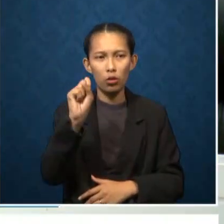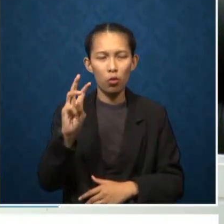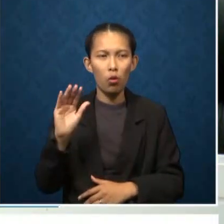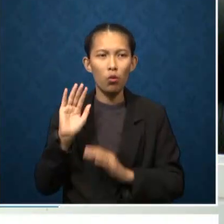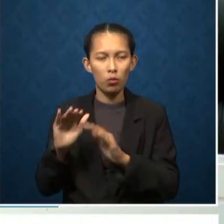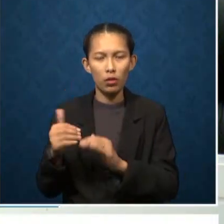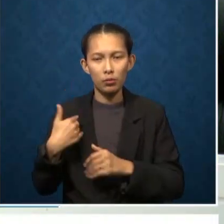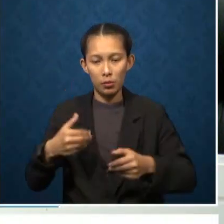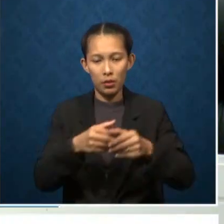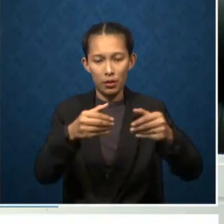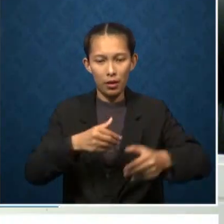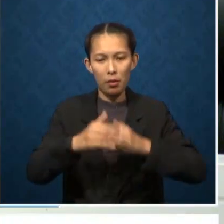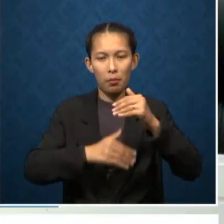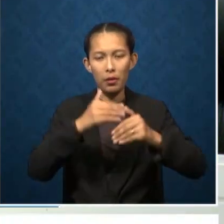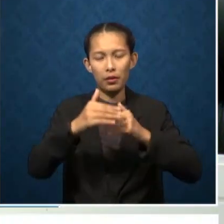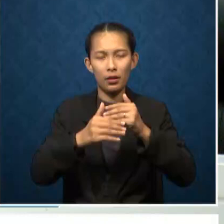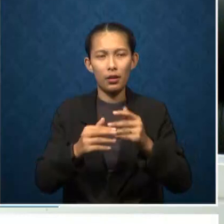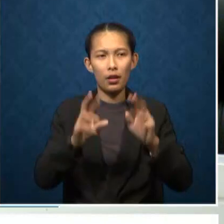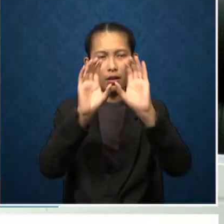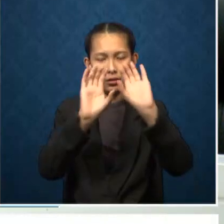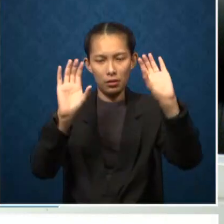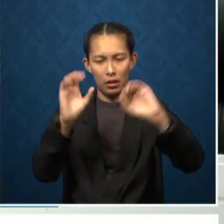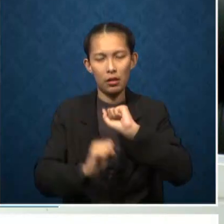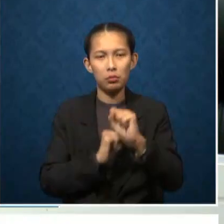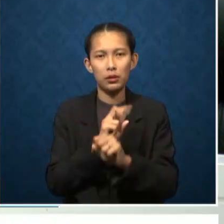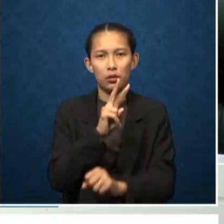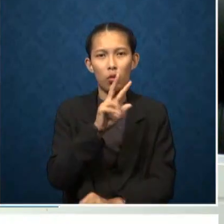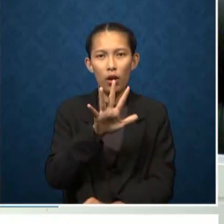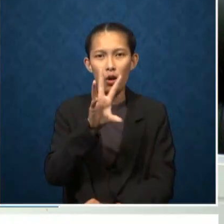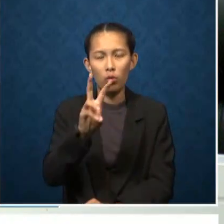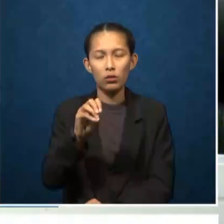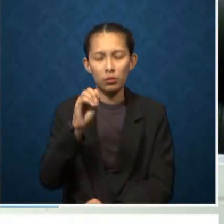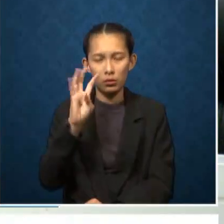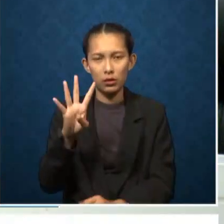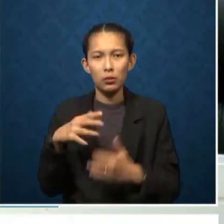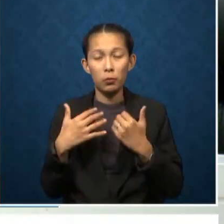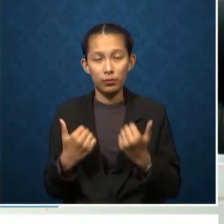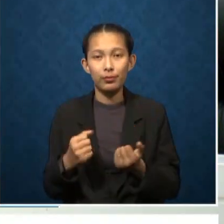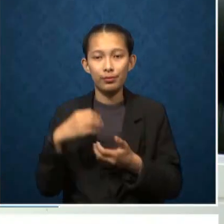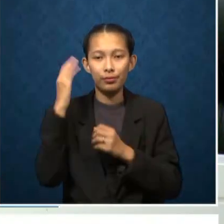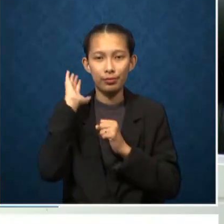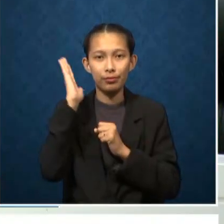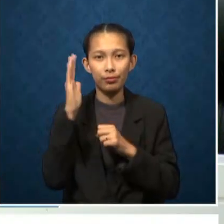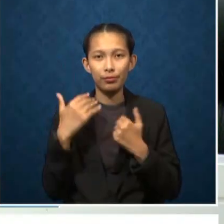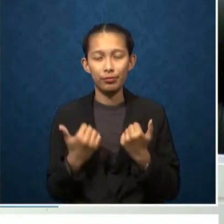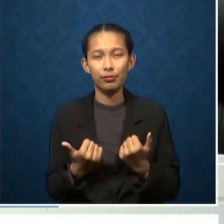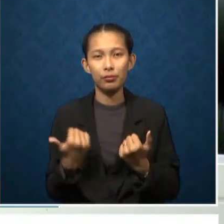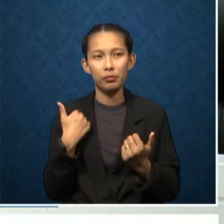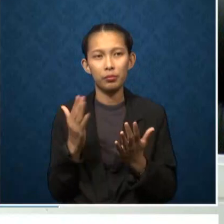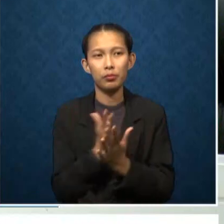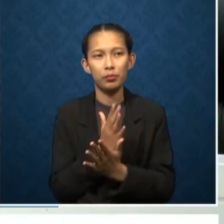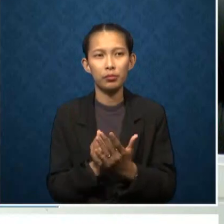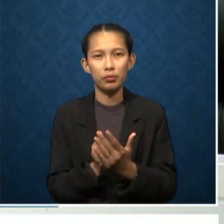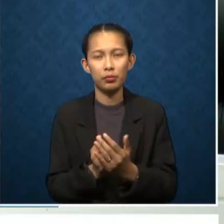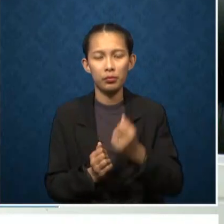ำหรับรายงานพัฒนาระบบราชการประจำปี2564นะคะที่ดิฉันจะขอนำเสนอในคราวนี้นะคะก็แบ่งเป็น